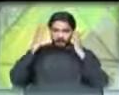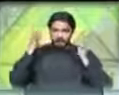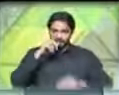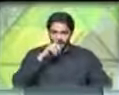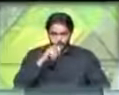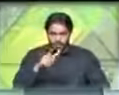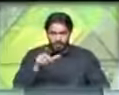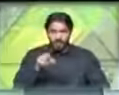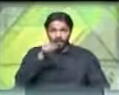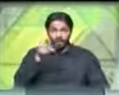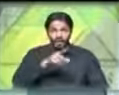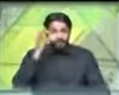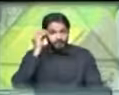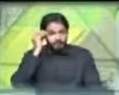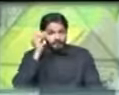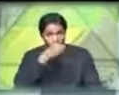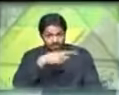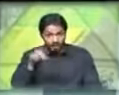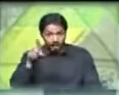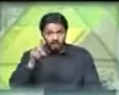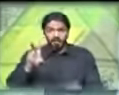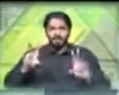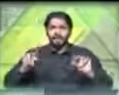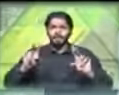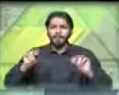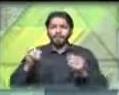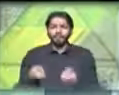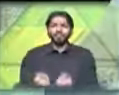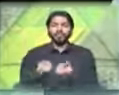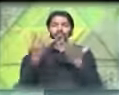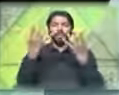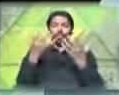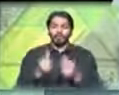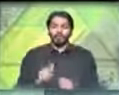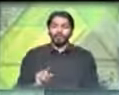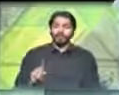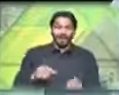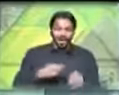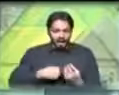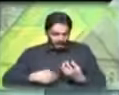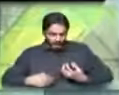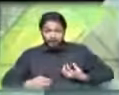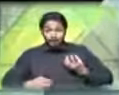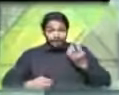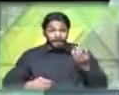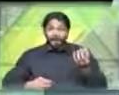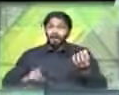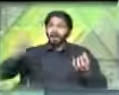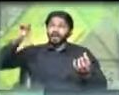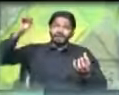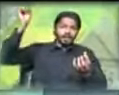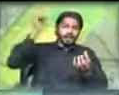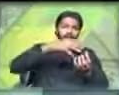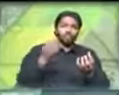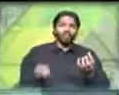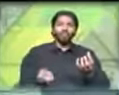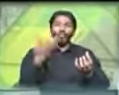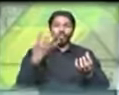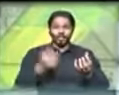الفهم نور الله يقذفه الله في قلب العبد.